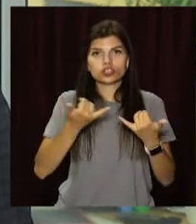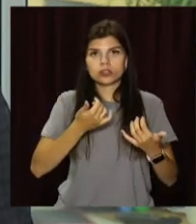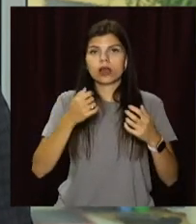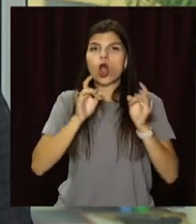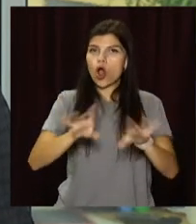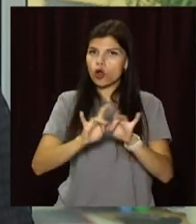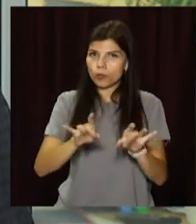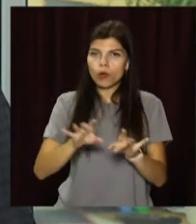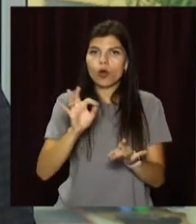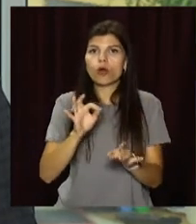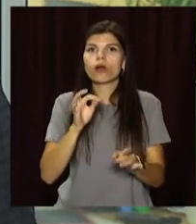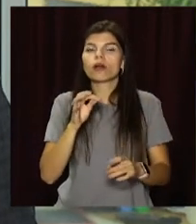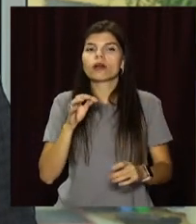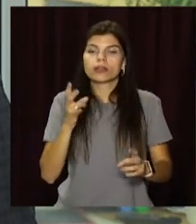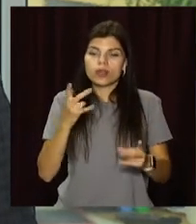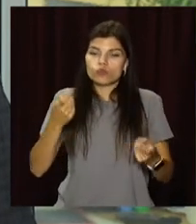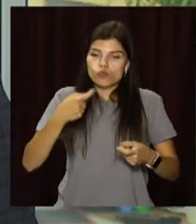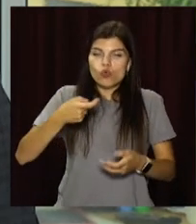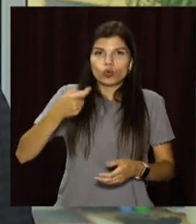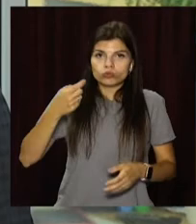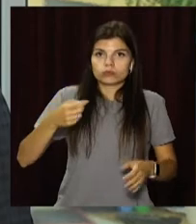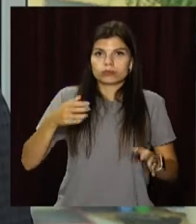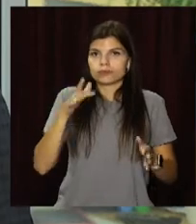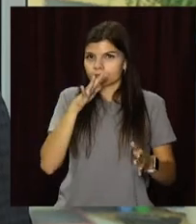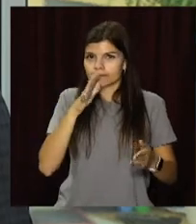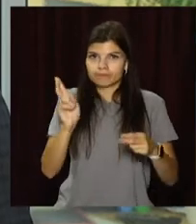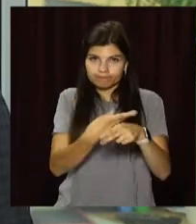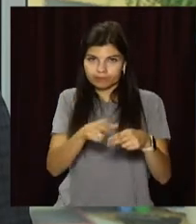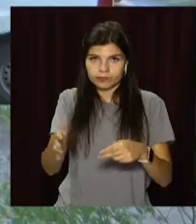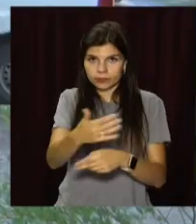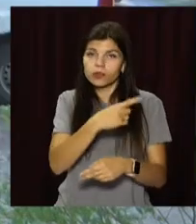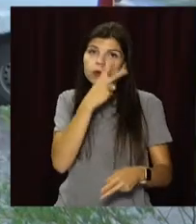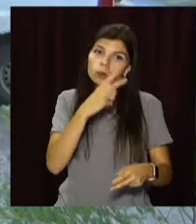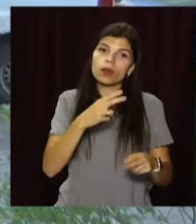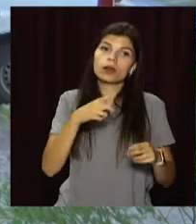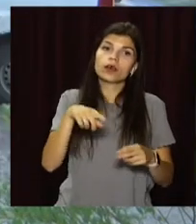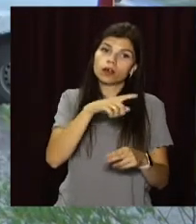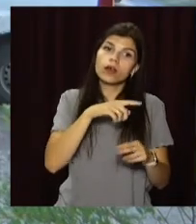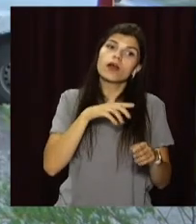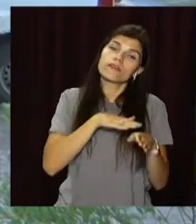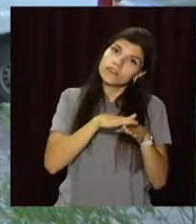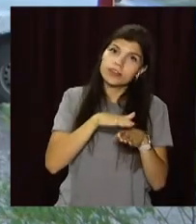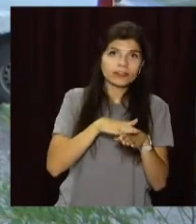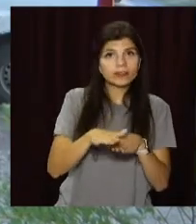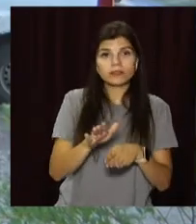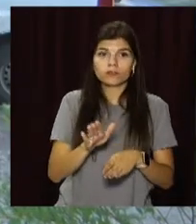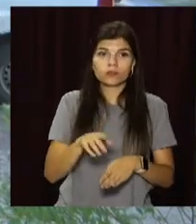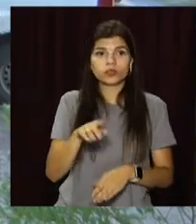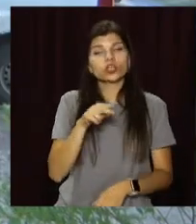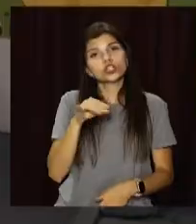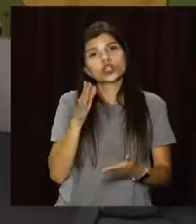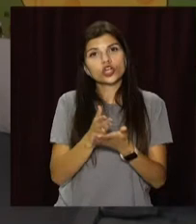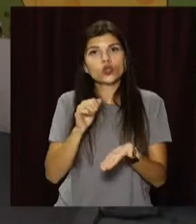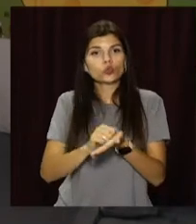роз'яснювальну роботу про своєчасне прибирання сміття. Перевіряють, чи дотримуються дніпровські підприємці правил благоустрою та чи